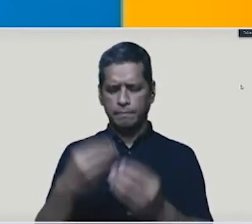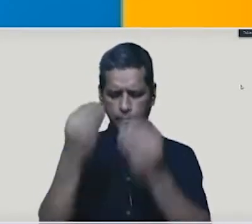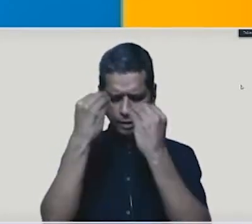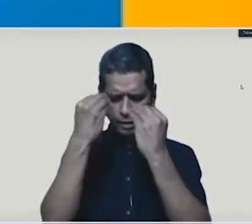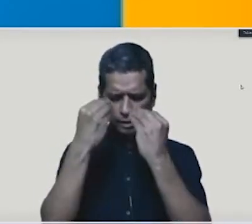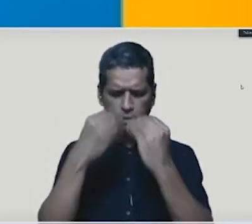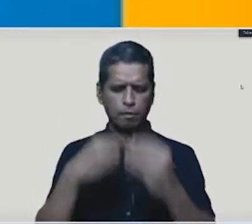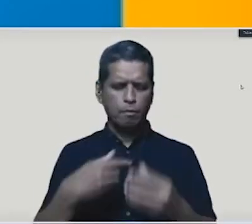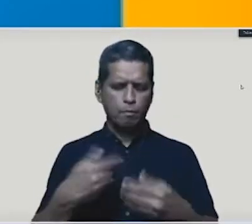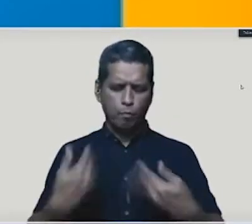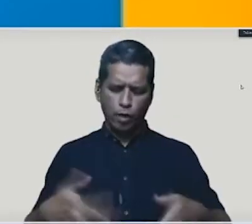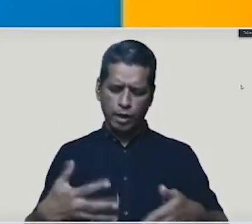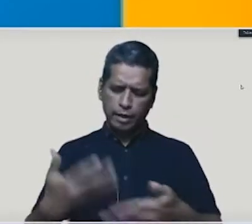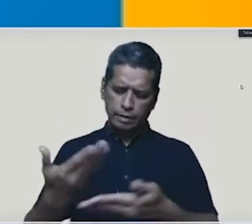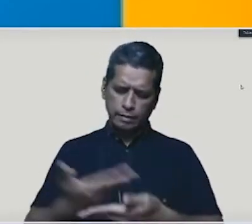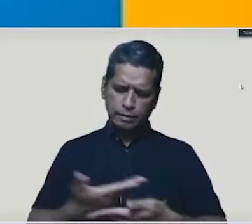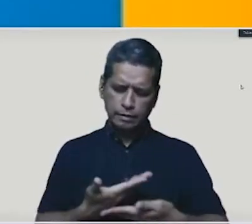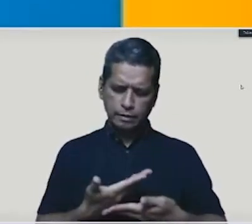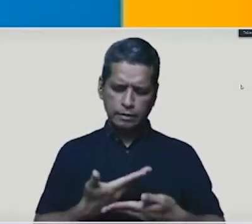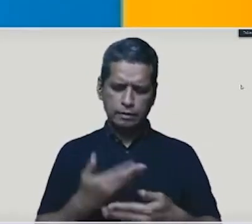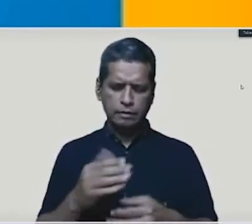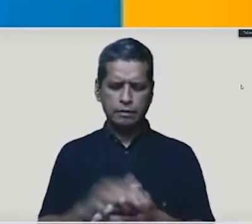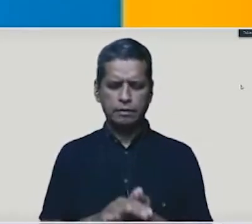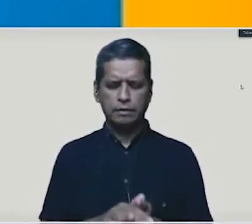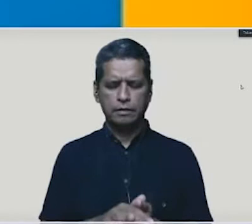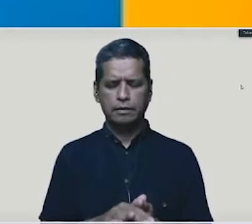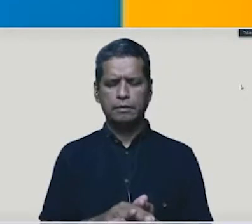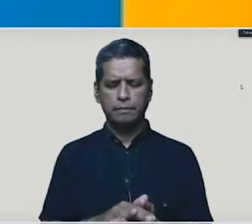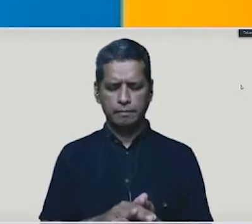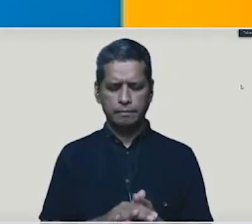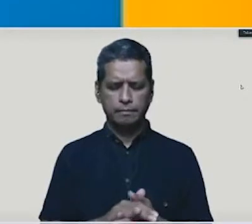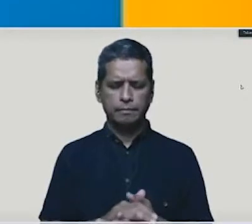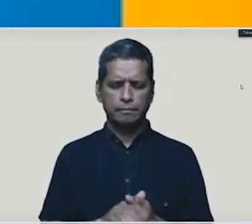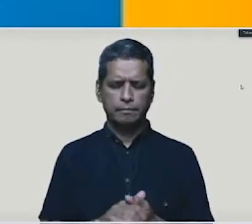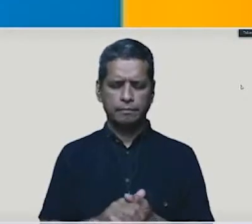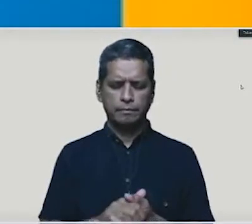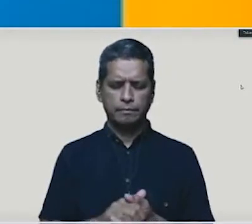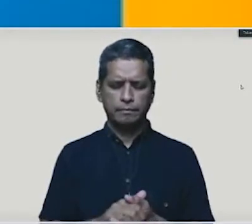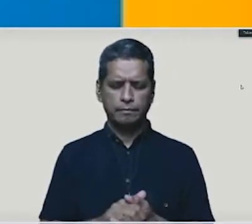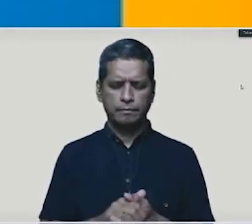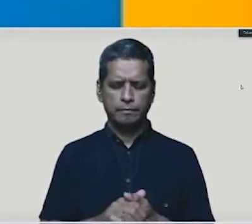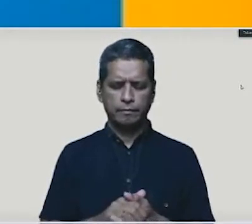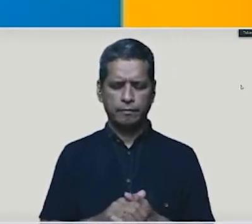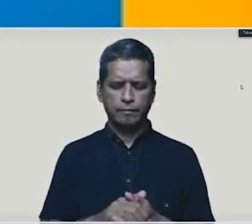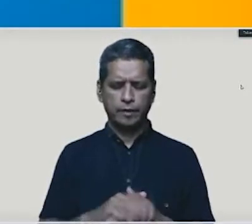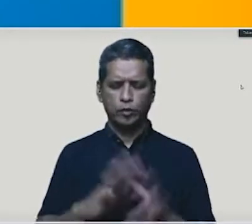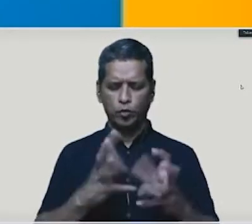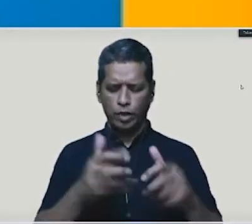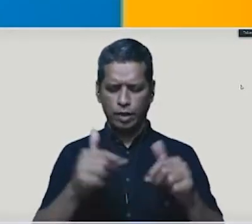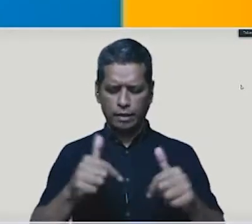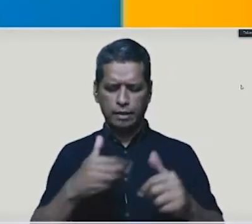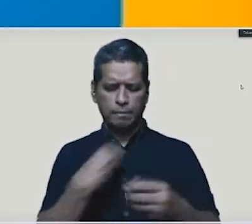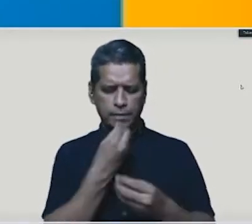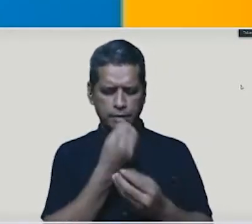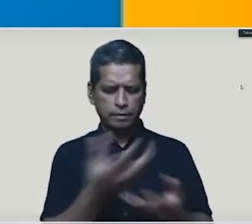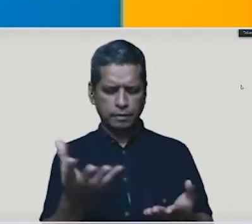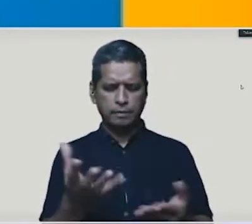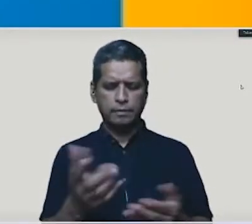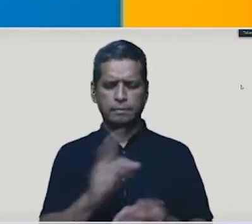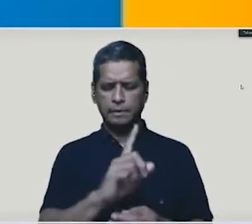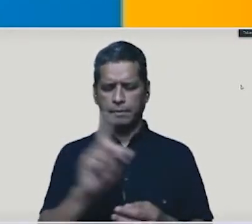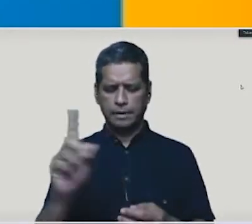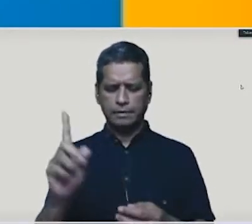dan itu boleh mengerti apa yang menjadi rencana Tuhan untuk dunia ke dunia ini Dan juga untuk kami masing-masing